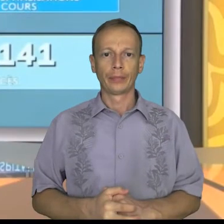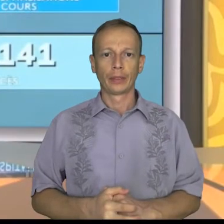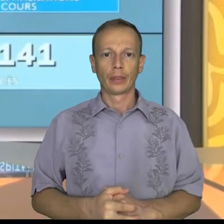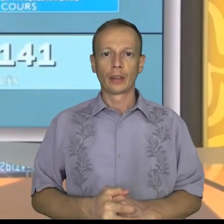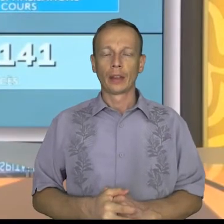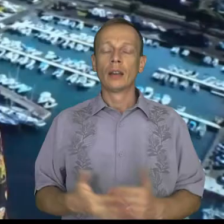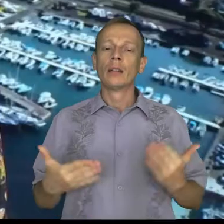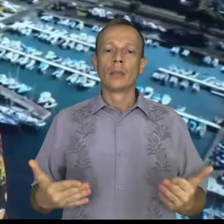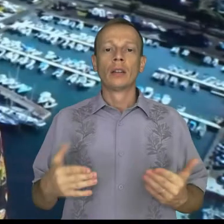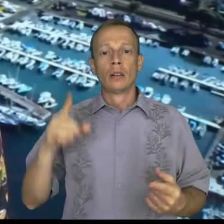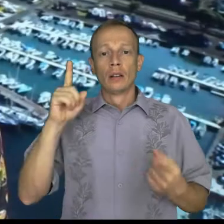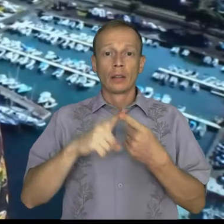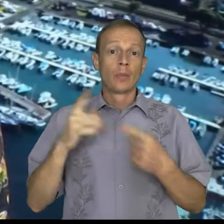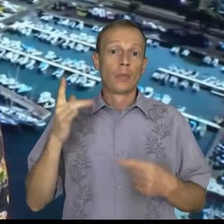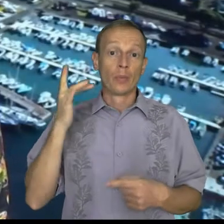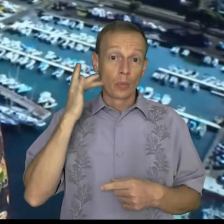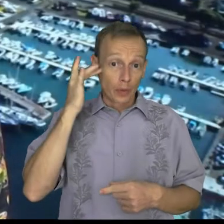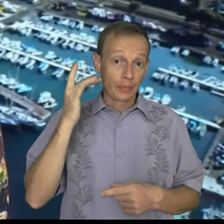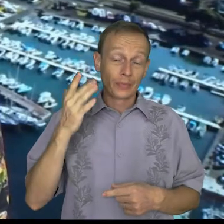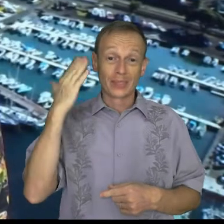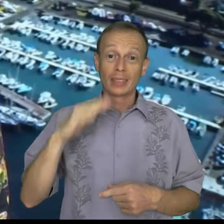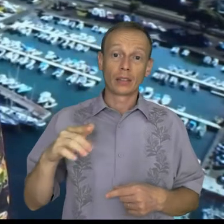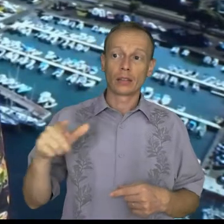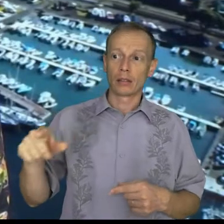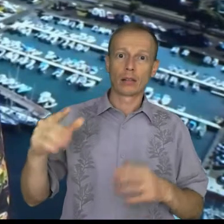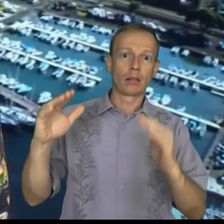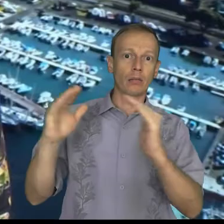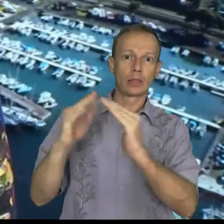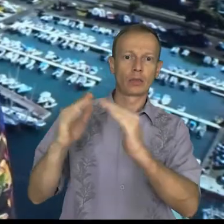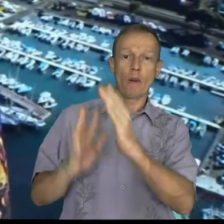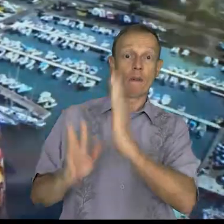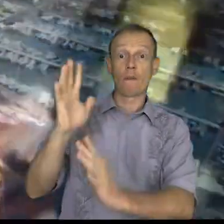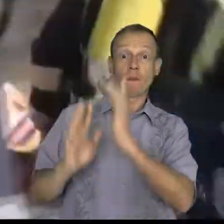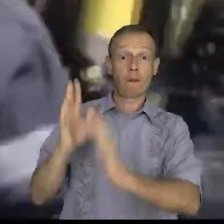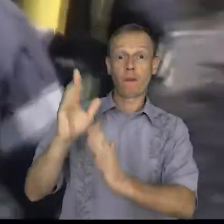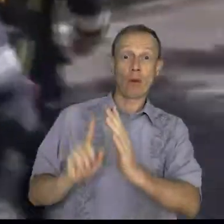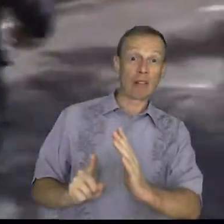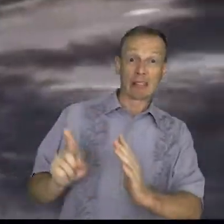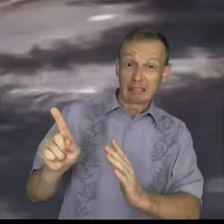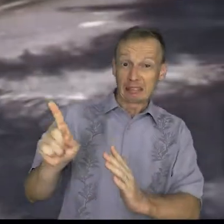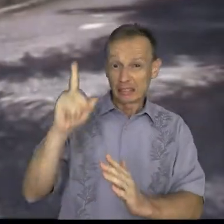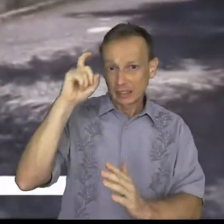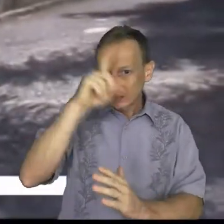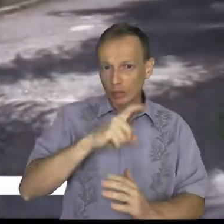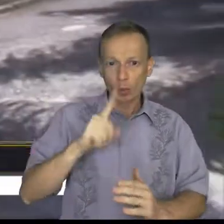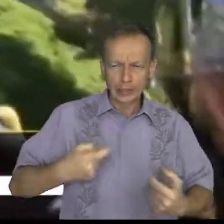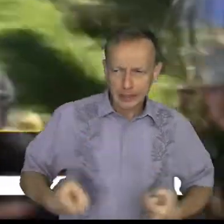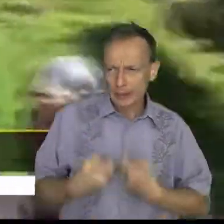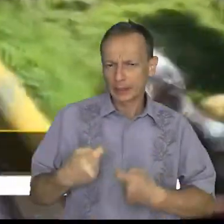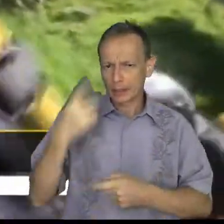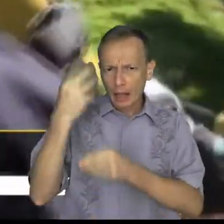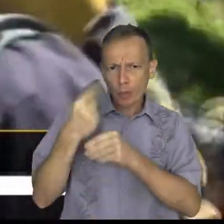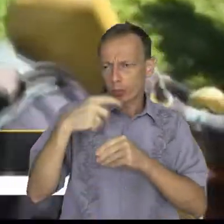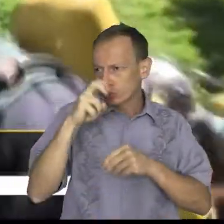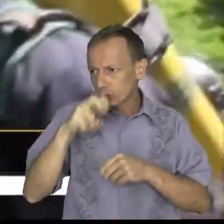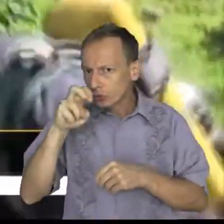doses. C'est un exercice obligatoire imposé à tous les pompiers. La recherche d'une victime dans une habitation qui a pris feu dans